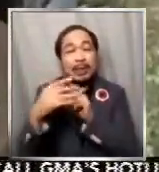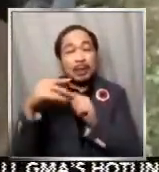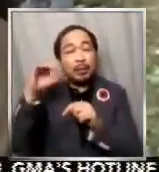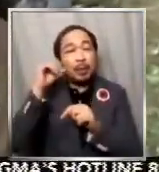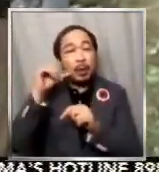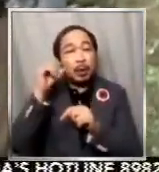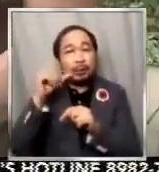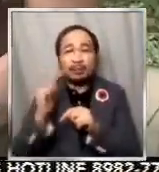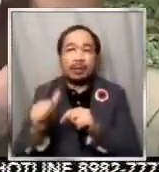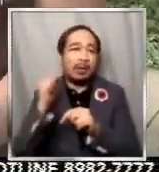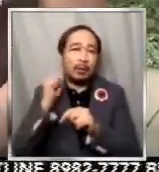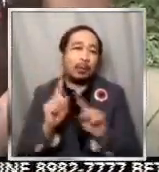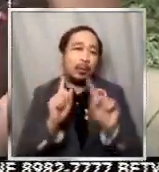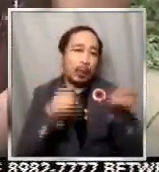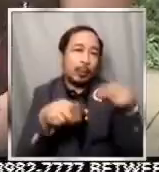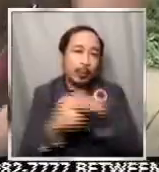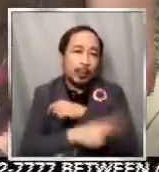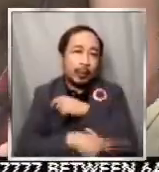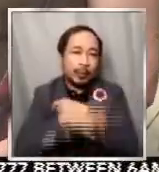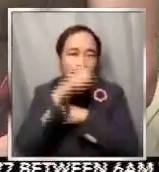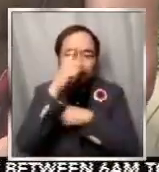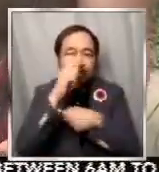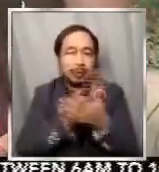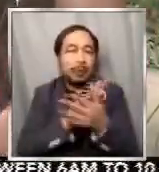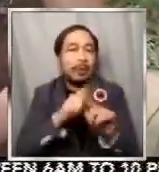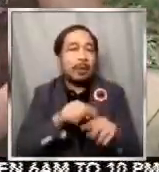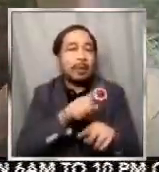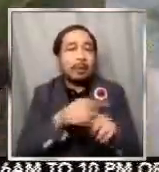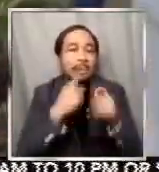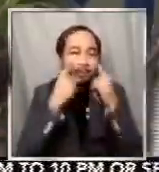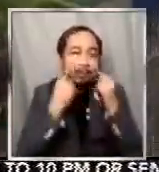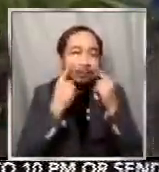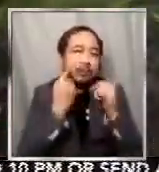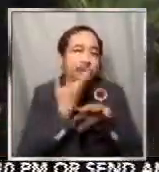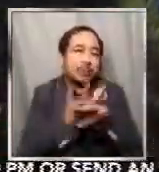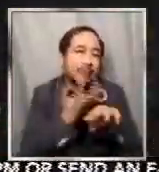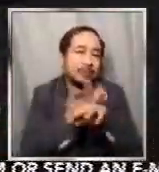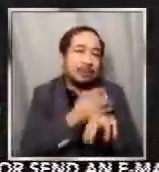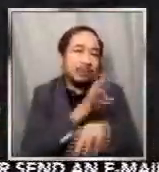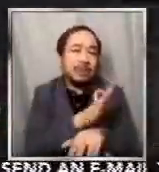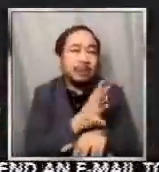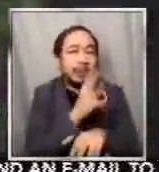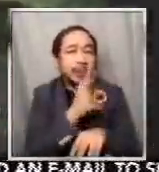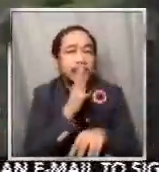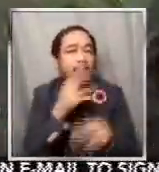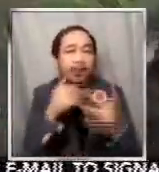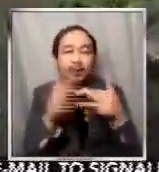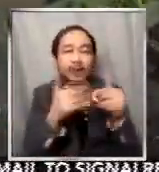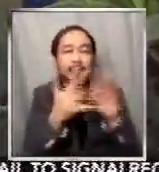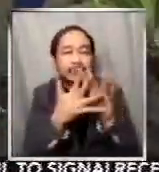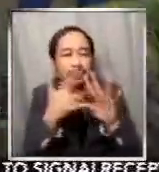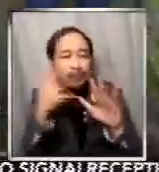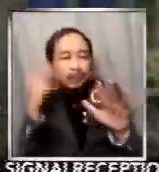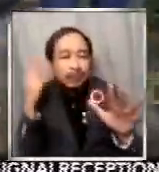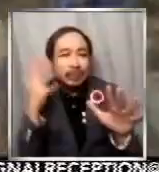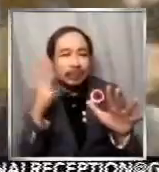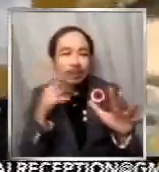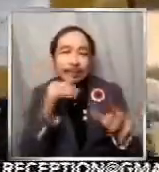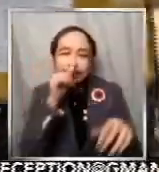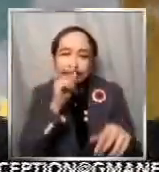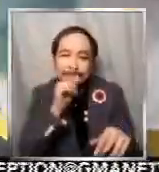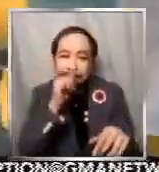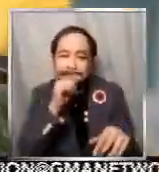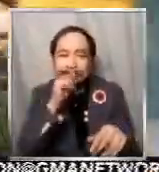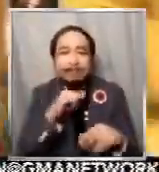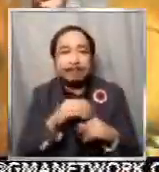probinsya dahil may pandemya, pero umiiyak raw habang nagmamakaawa ang ina, kaya kahit ganito kahabang pila, titiisin na niya. Dito na